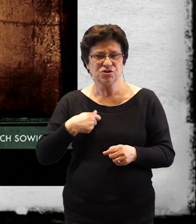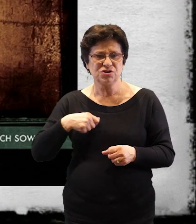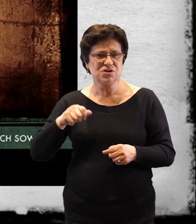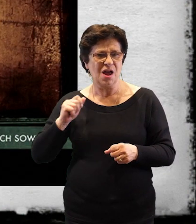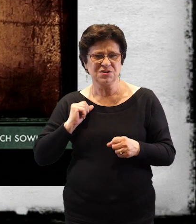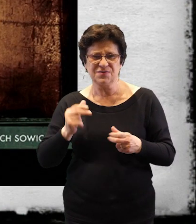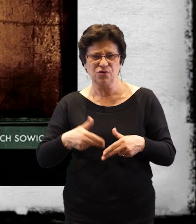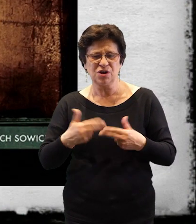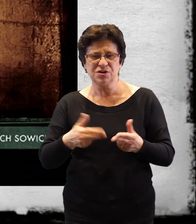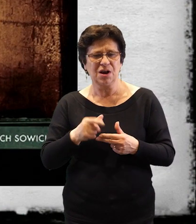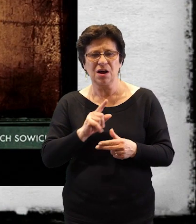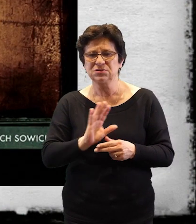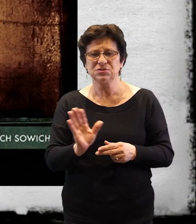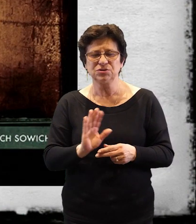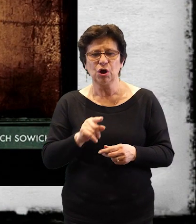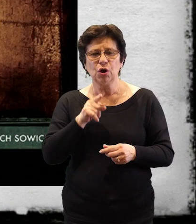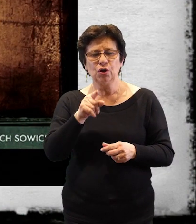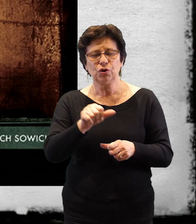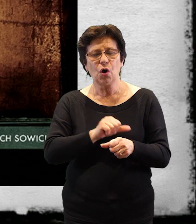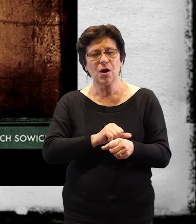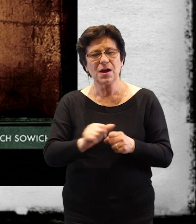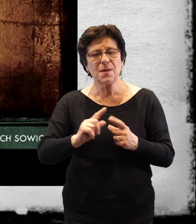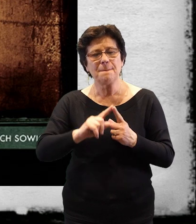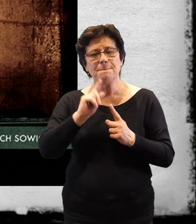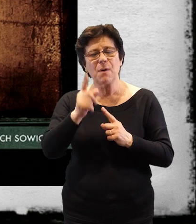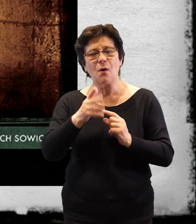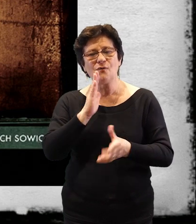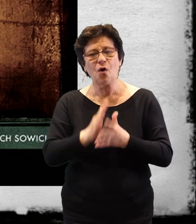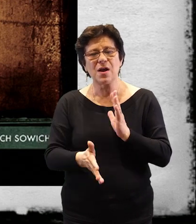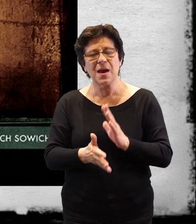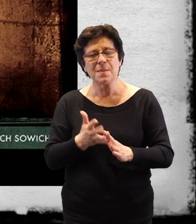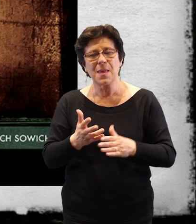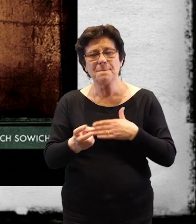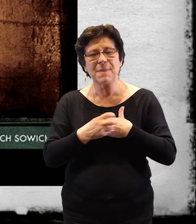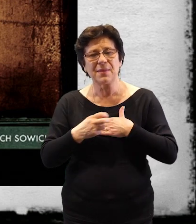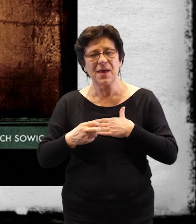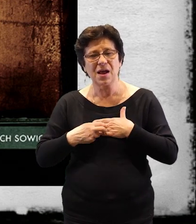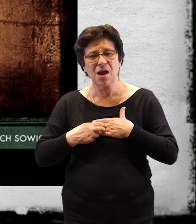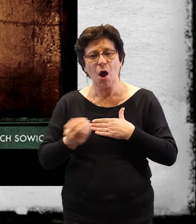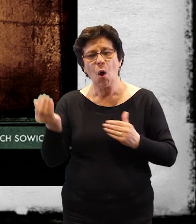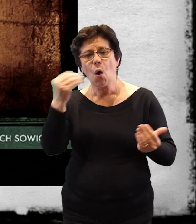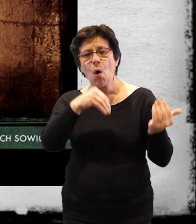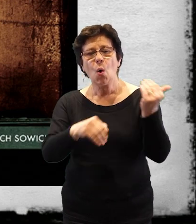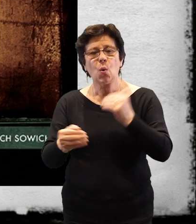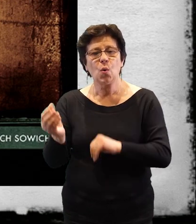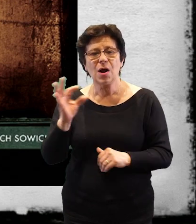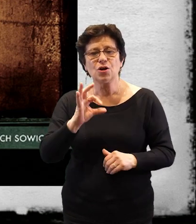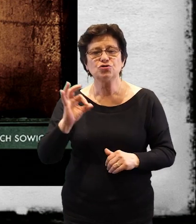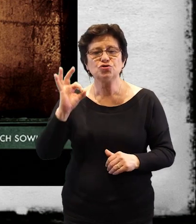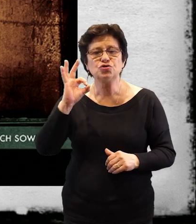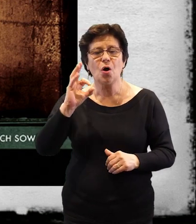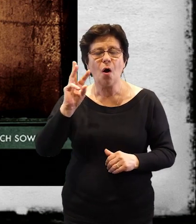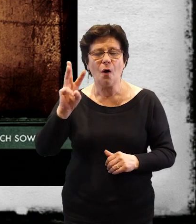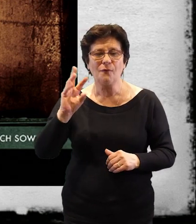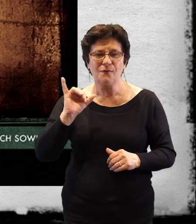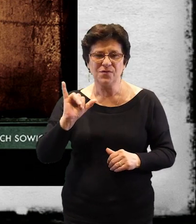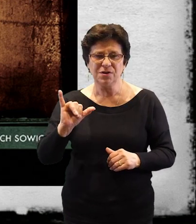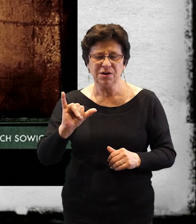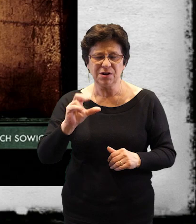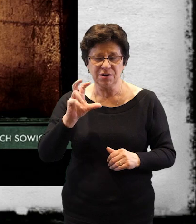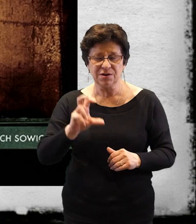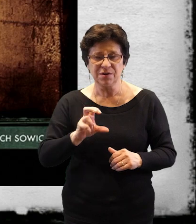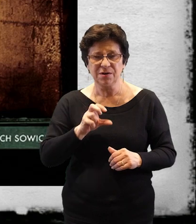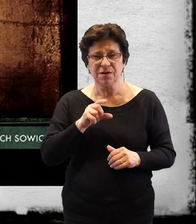której ja opisuję pierwsze powojenne badania w Górach Sowich. To jest no, pasjonująca historia, bo tam